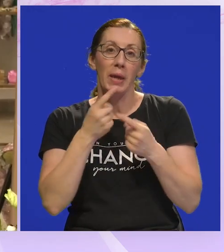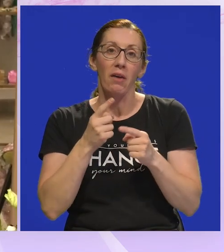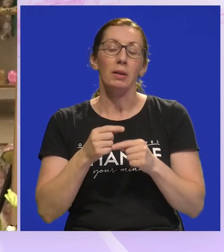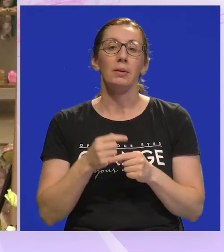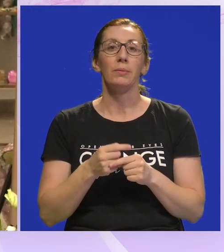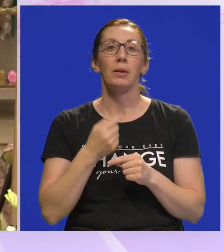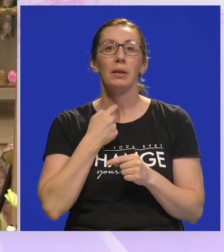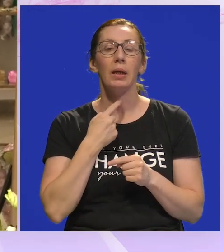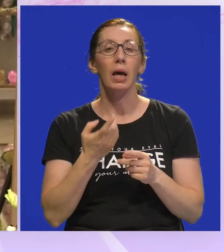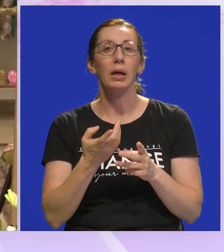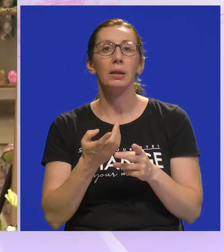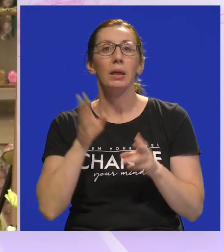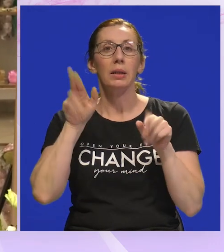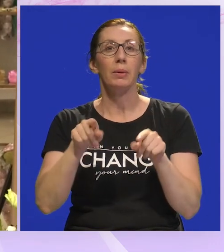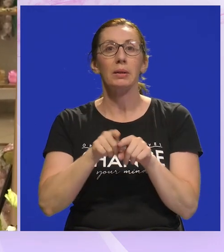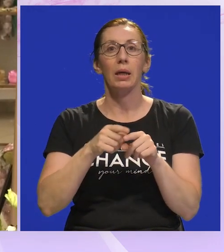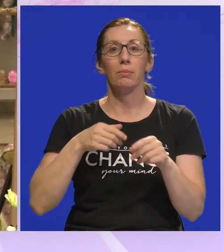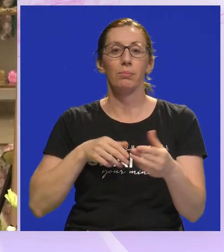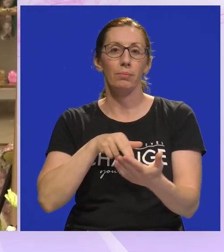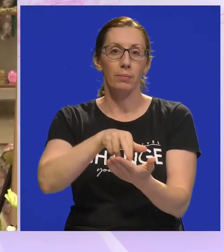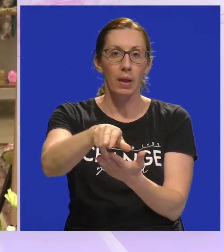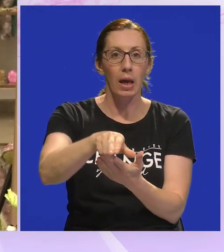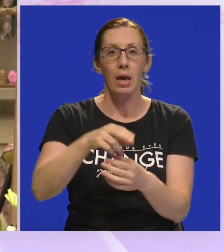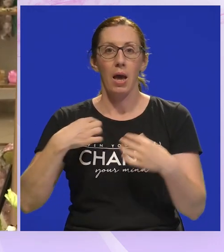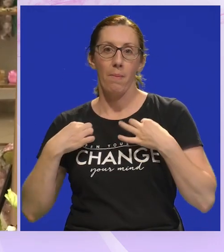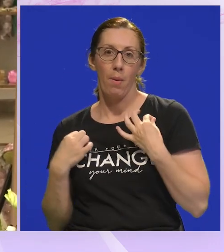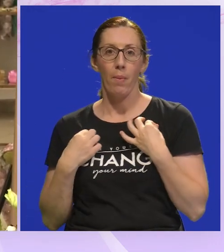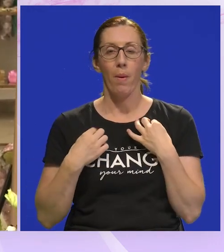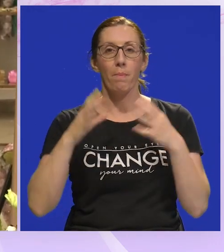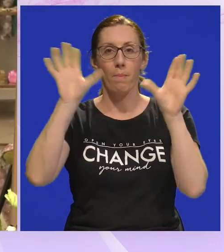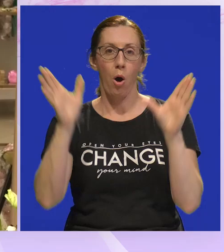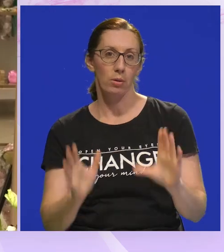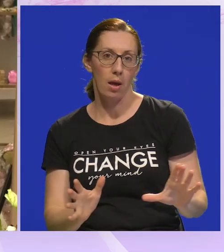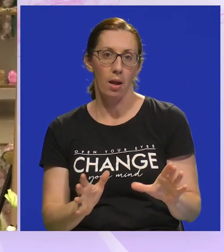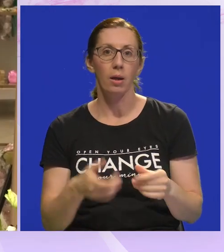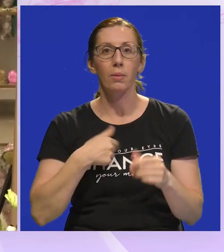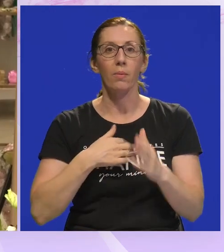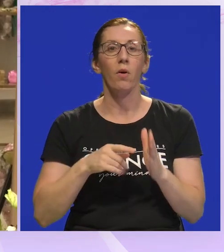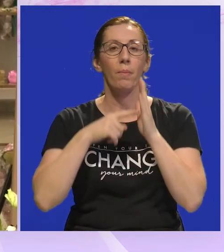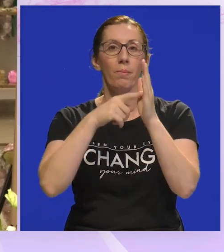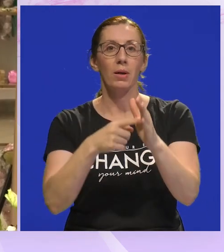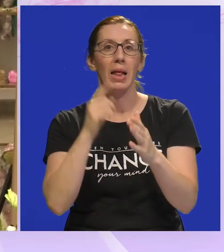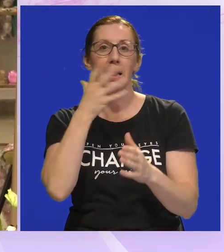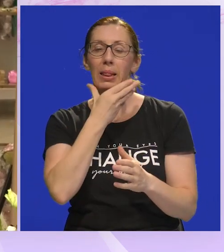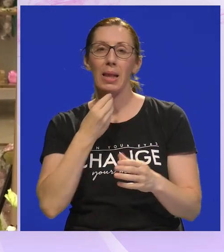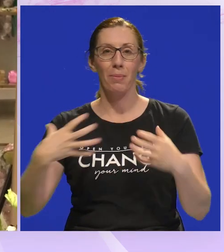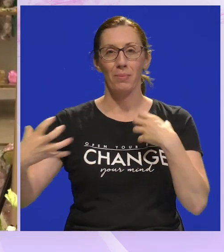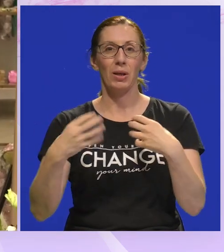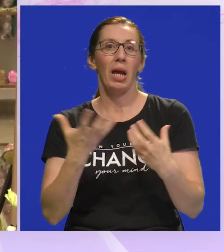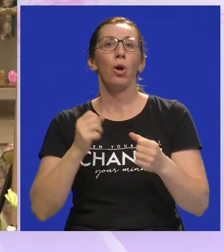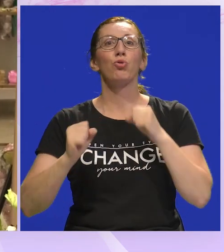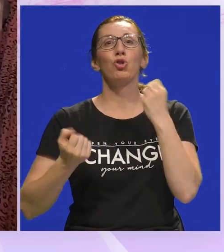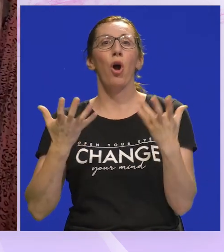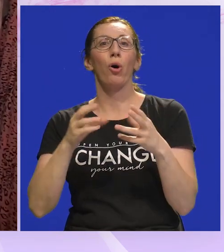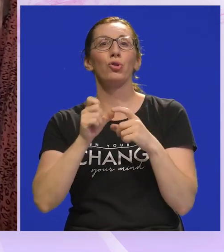pjevati, biti će i dosta tih izlaza, dosta modela. Znači, u biti ja to prikazujem kao jednu lijepu onako predstavu, kao